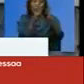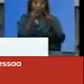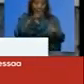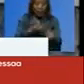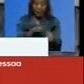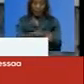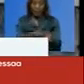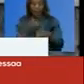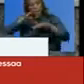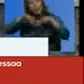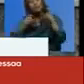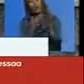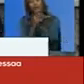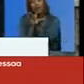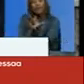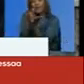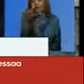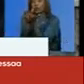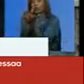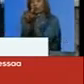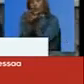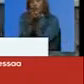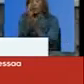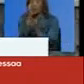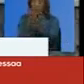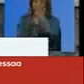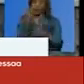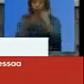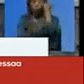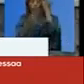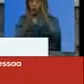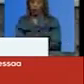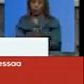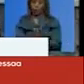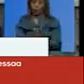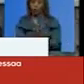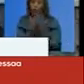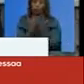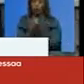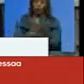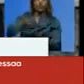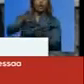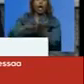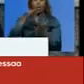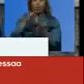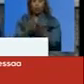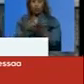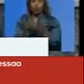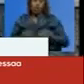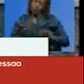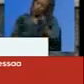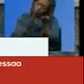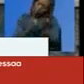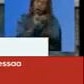ጊዜ መስዋዕትነት ለከፈሉ የመብት ተከራካሪዎች ፖለቲከኞች በቅጡ ሳይባርቁ ህይወታቸው ለተቀጠፈ